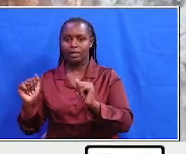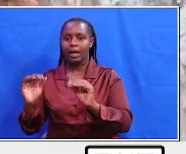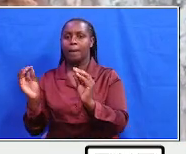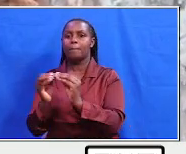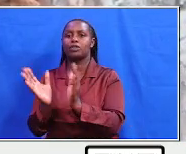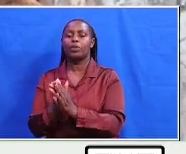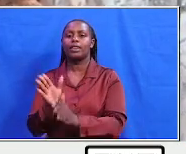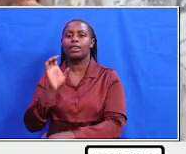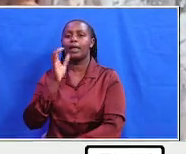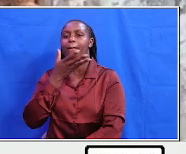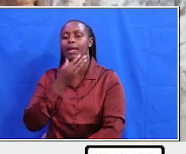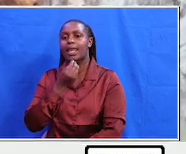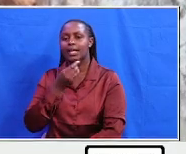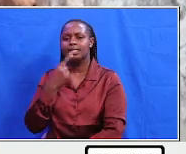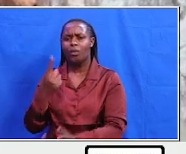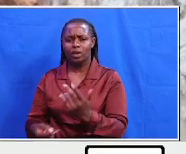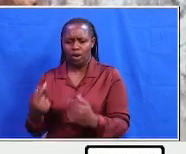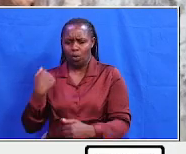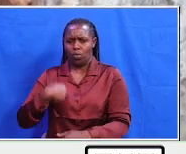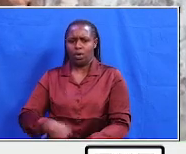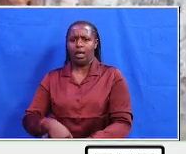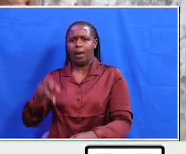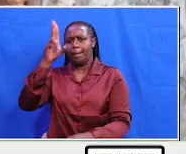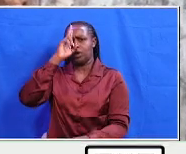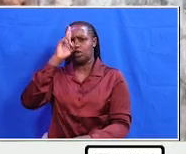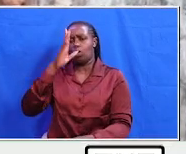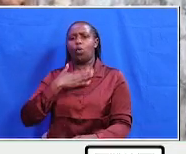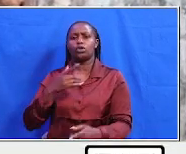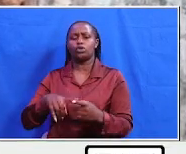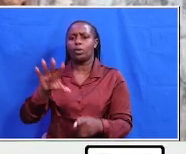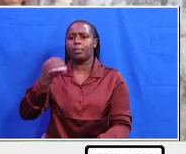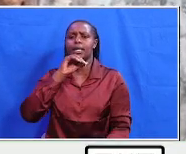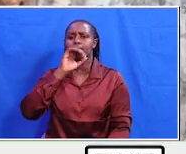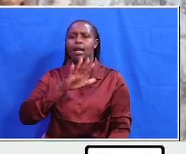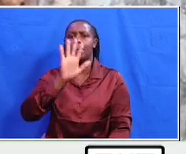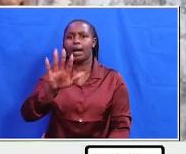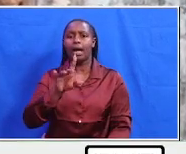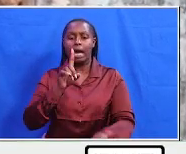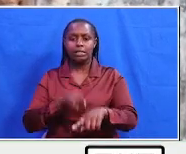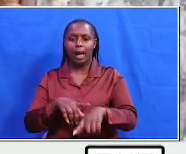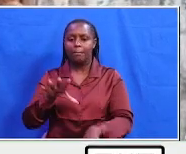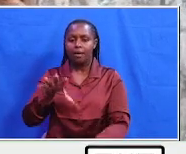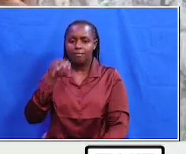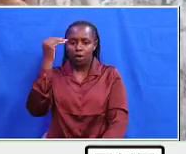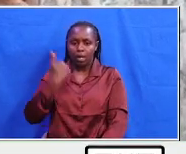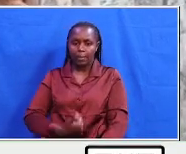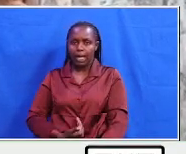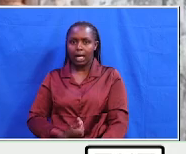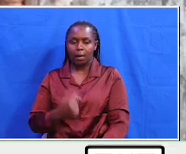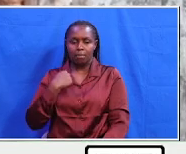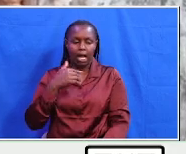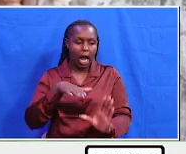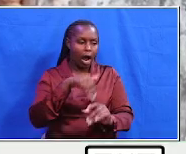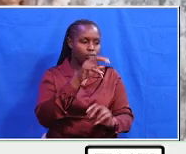na wanataka kuona kijana yake. Sasa ndio wakati waliniona hapo nje tu nikiwa ninatoka huko kuangalia kuku